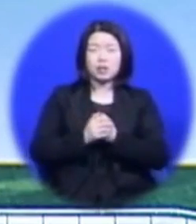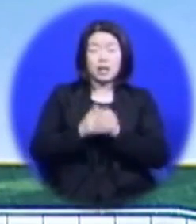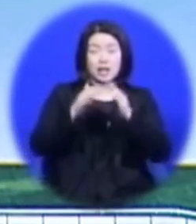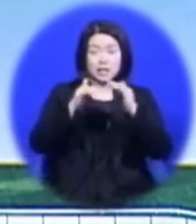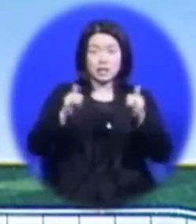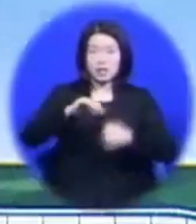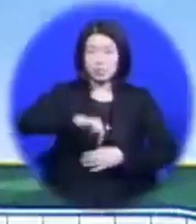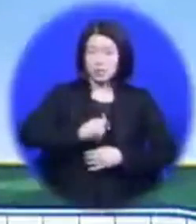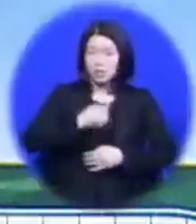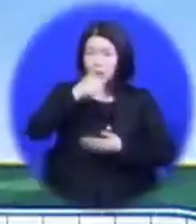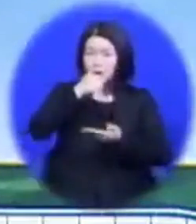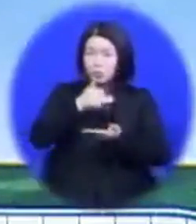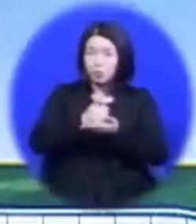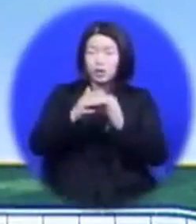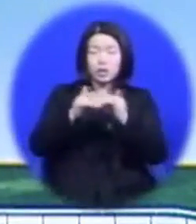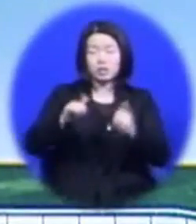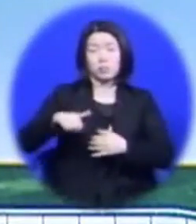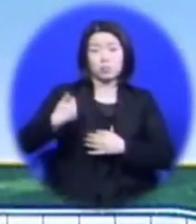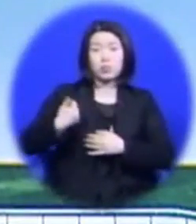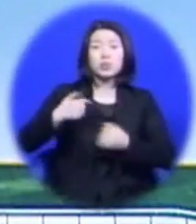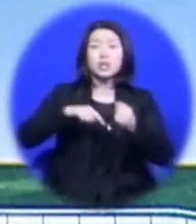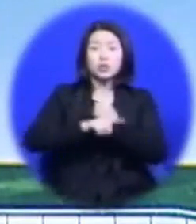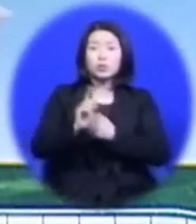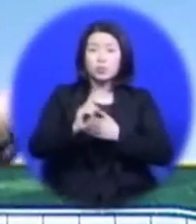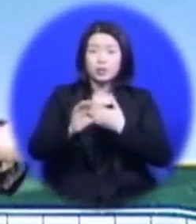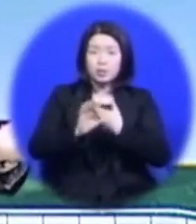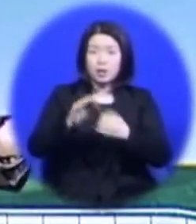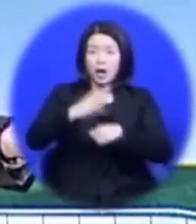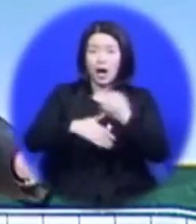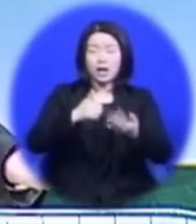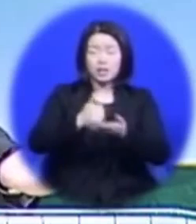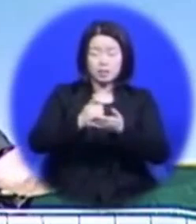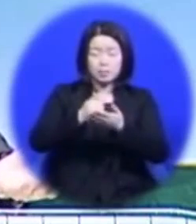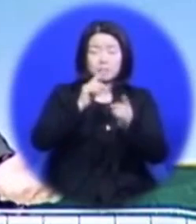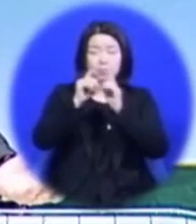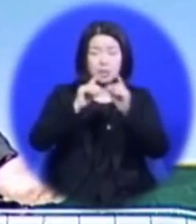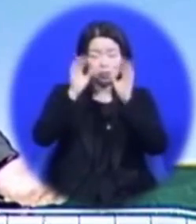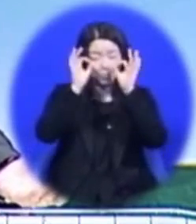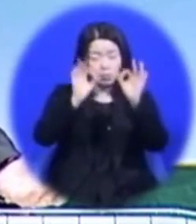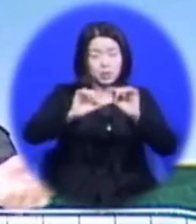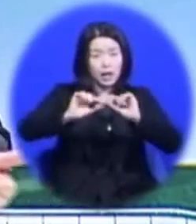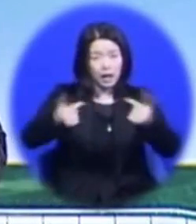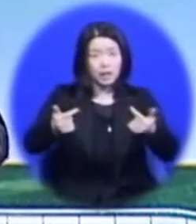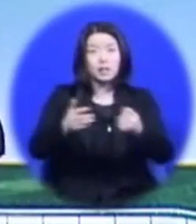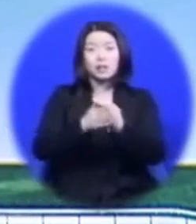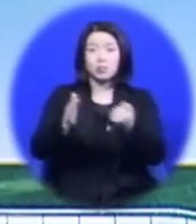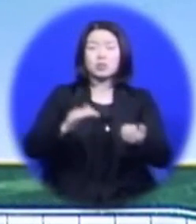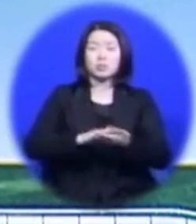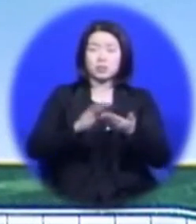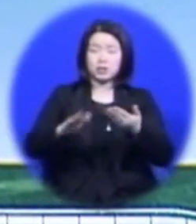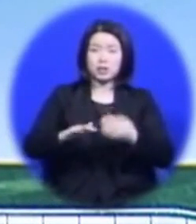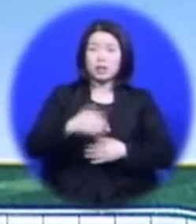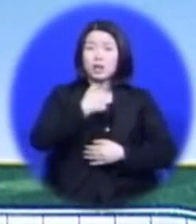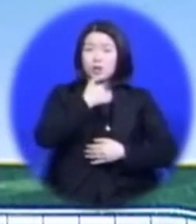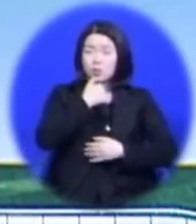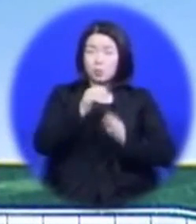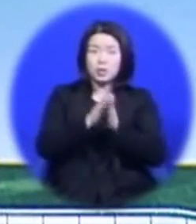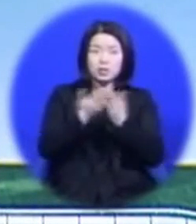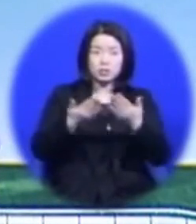사람들이 자기가 죄인인 줄 모르는 이유는 하나님의 말씀을 보지 않기 때문에 그렇습니다. 로마서 7장